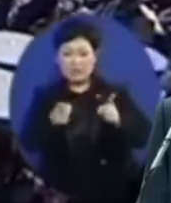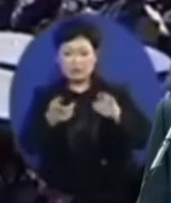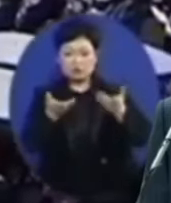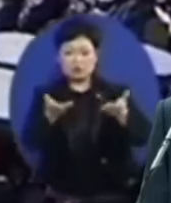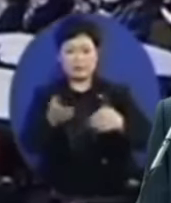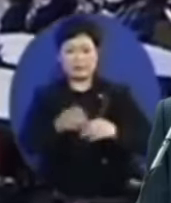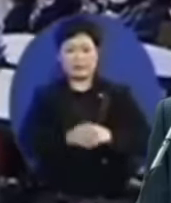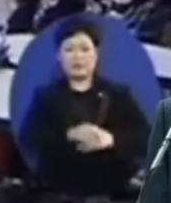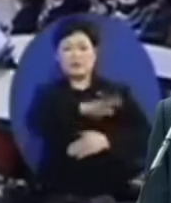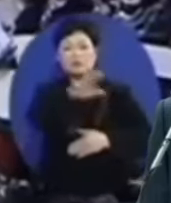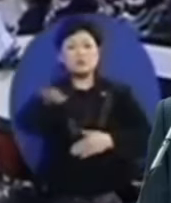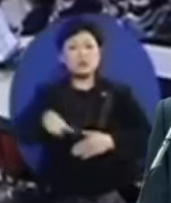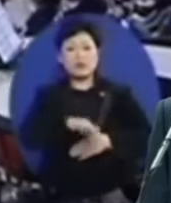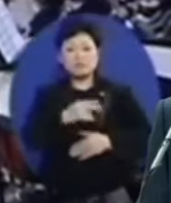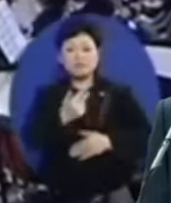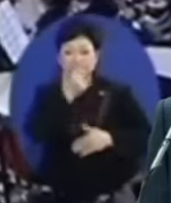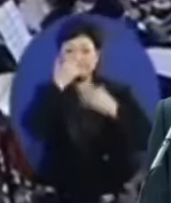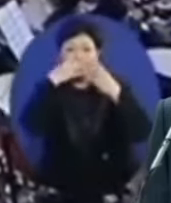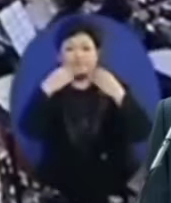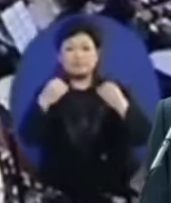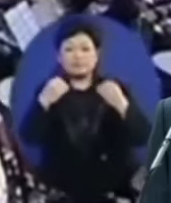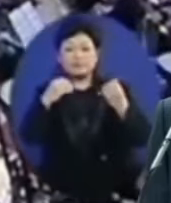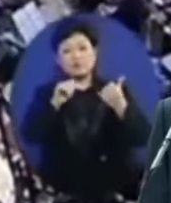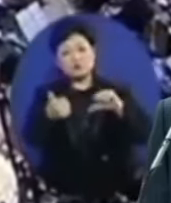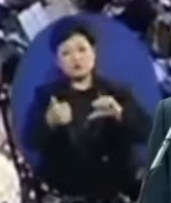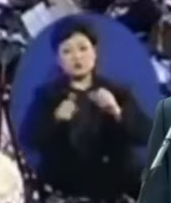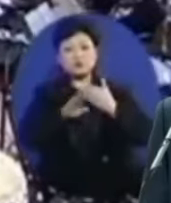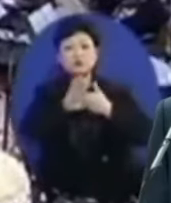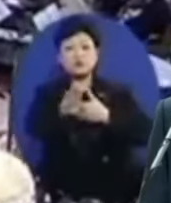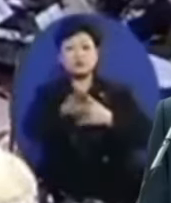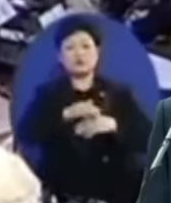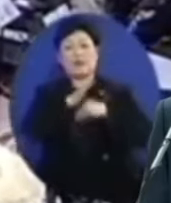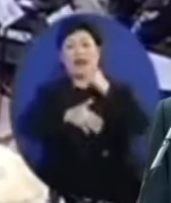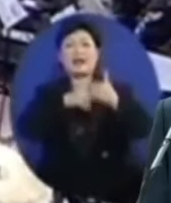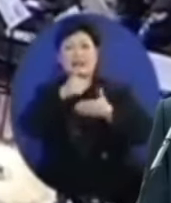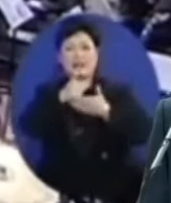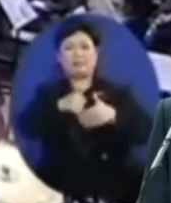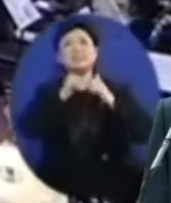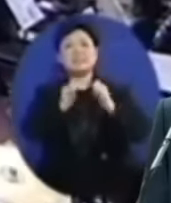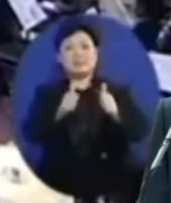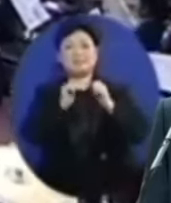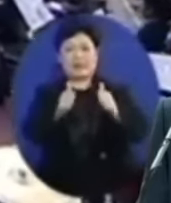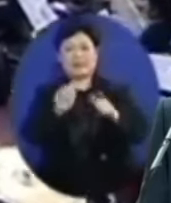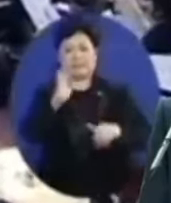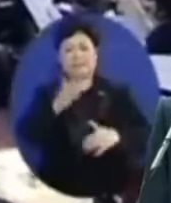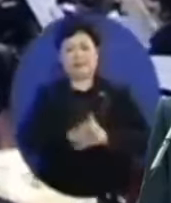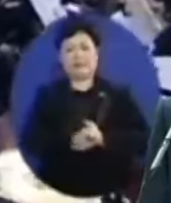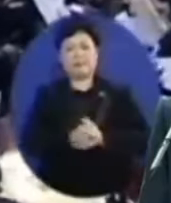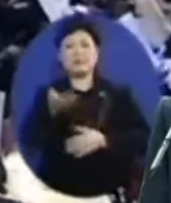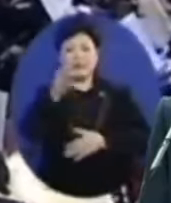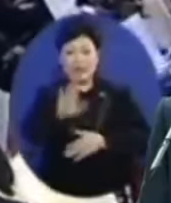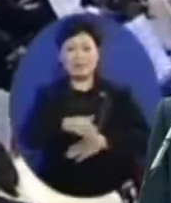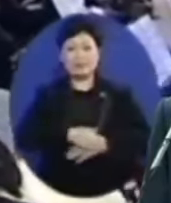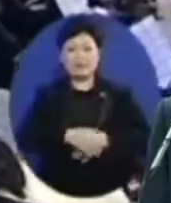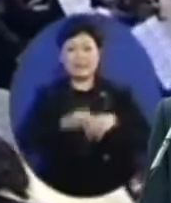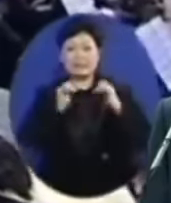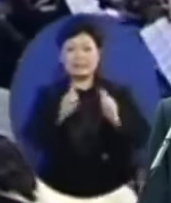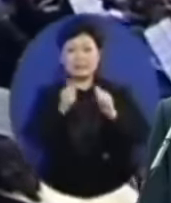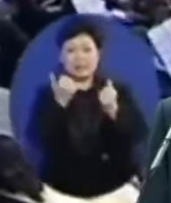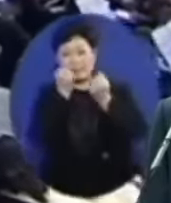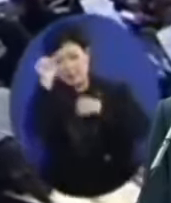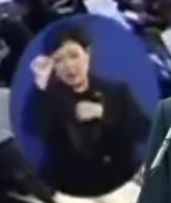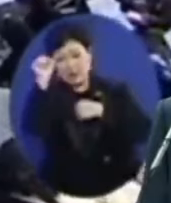기다리지만은 우리의 날수가 다 차고 죽게 될 때는 하나님이 심판하시는 것입니다. 그러나 이 심판을